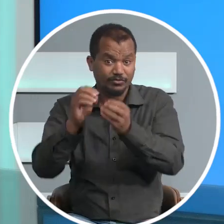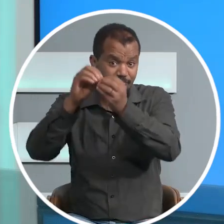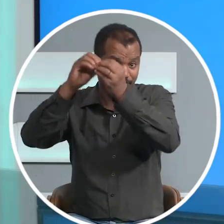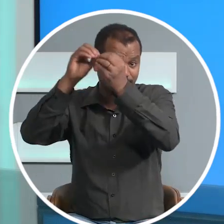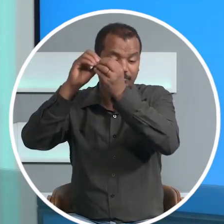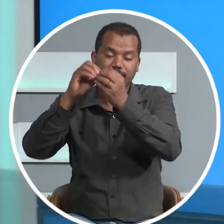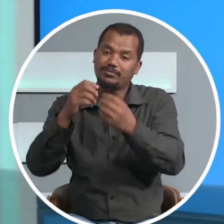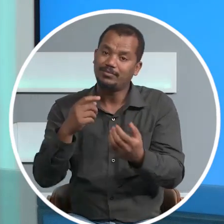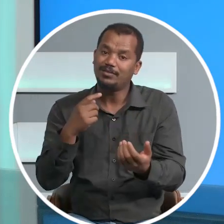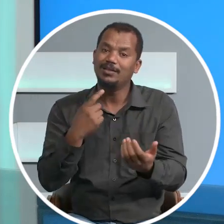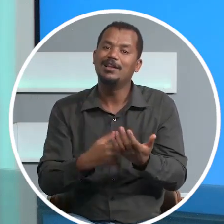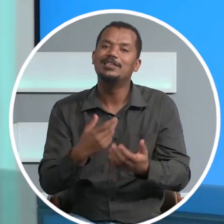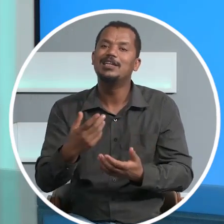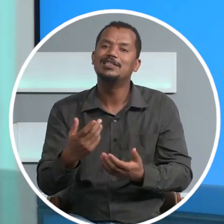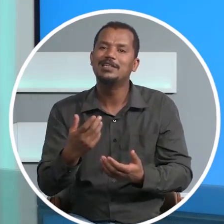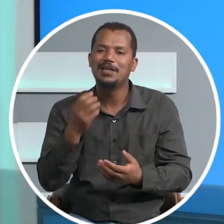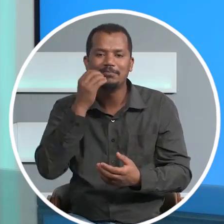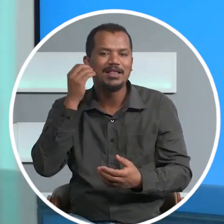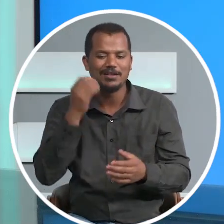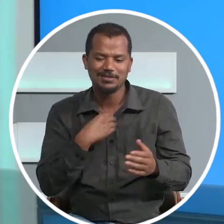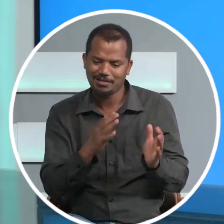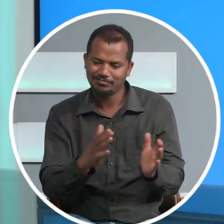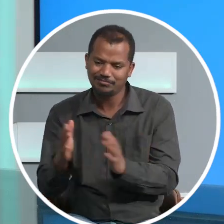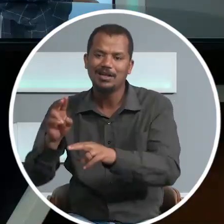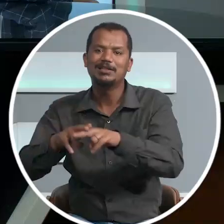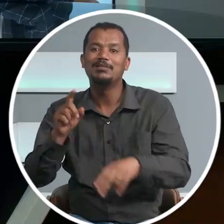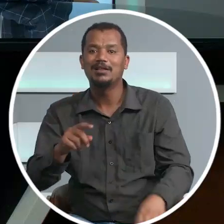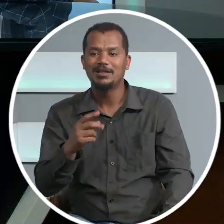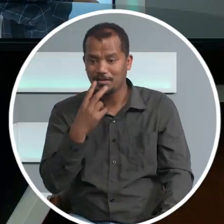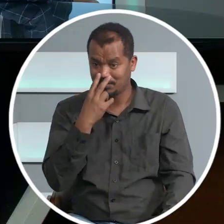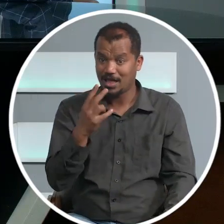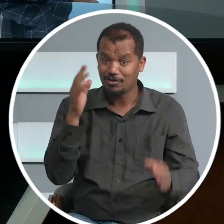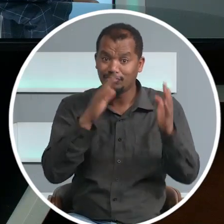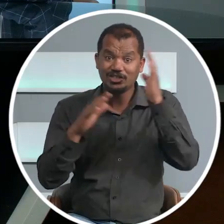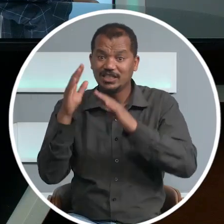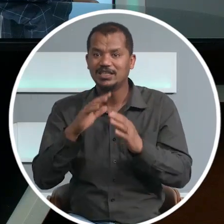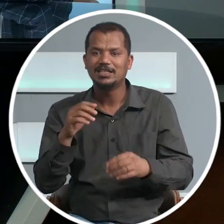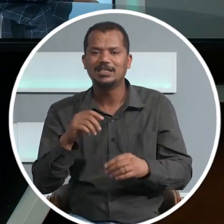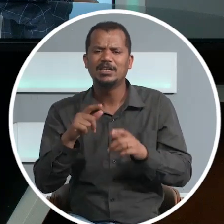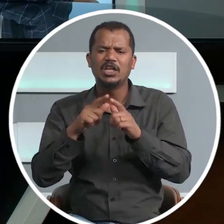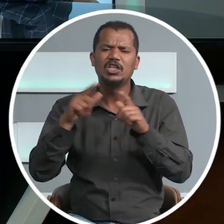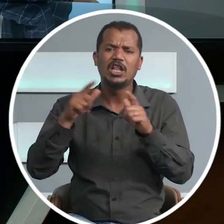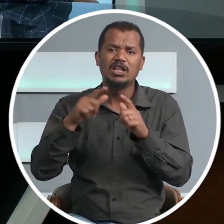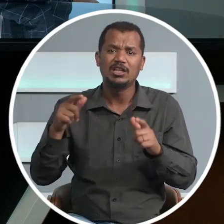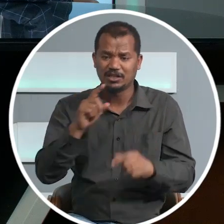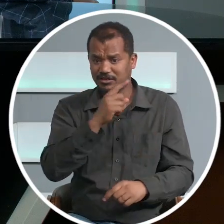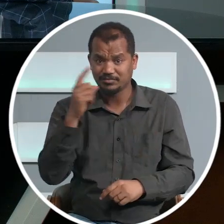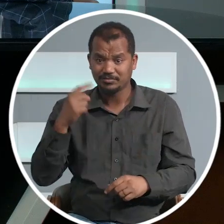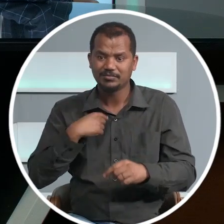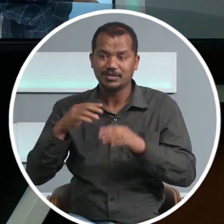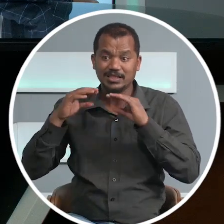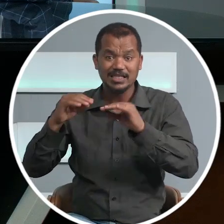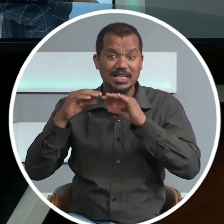ያለ ሲል ግን ለዛ ደግሞ ቤታችን አስቀድመን ጠርገን ማዘጋጀት አለብን። አሁን የሚታየው ችግር እኔ ተላልቆቹ ሽማምንቶቹ